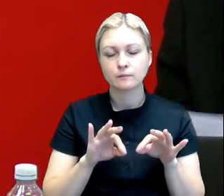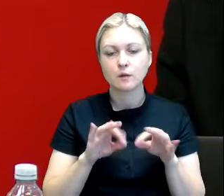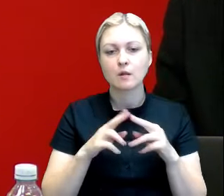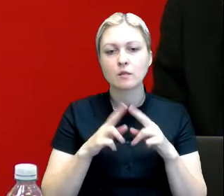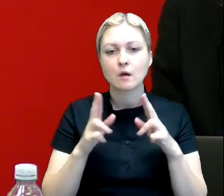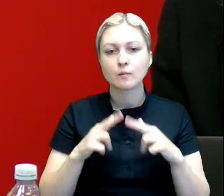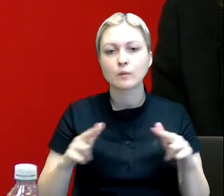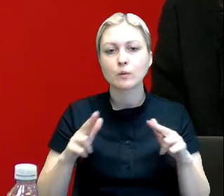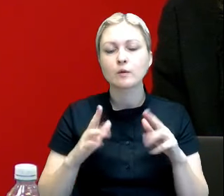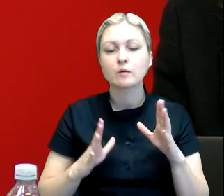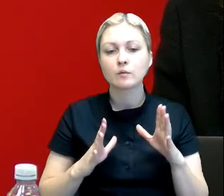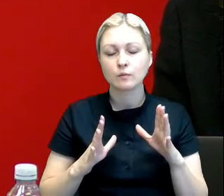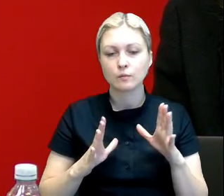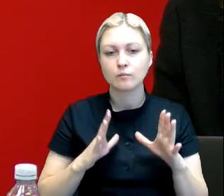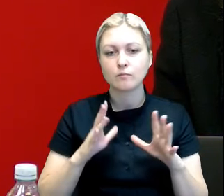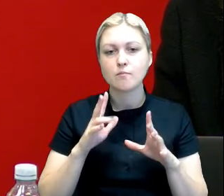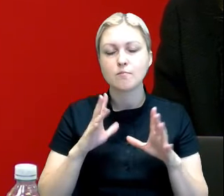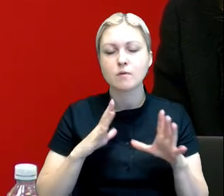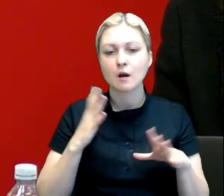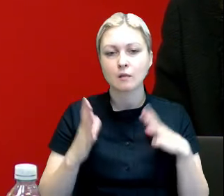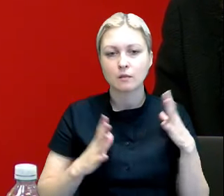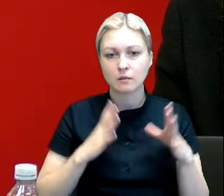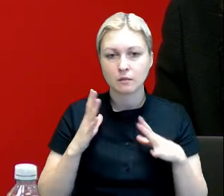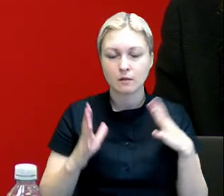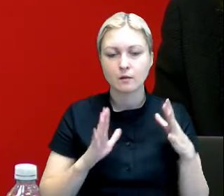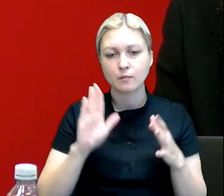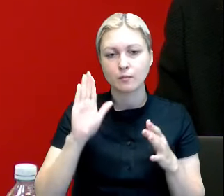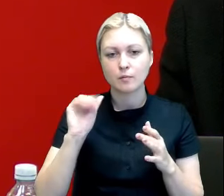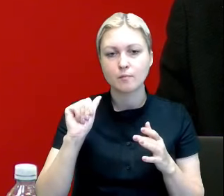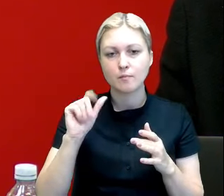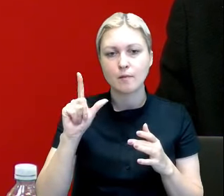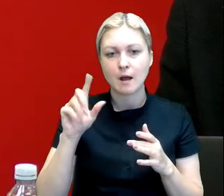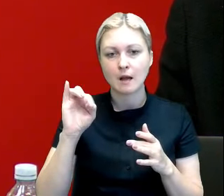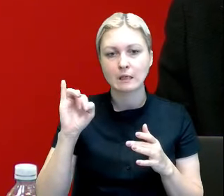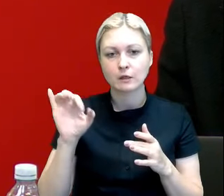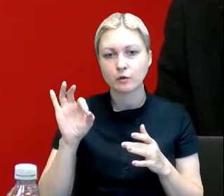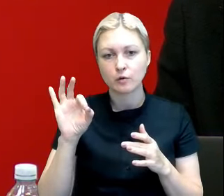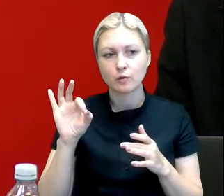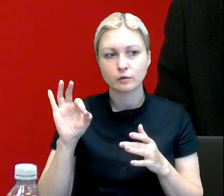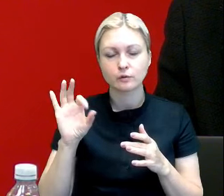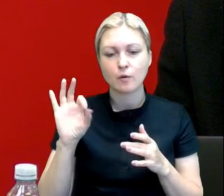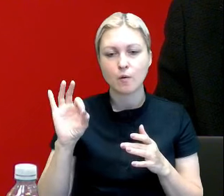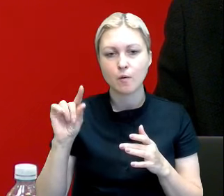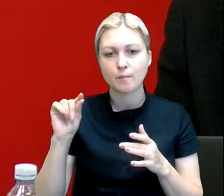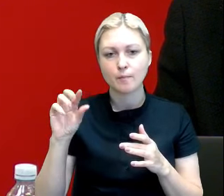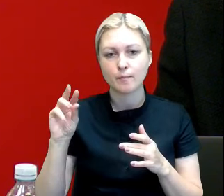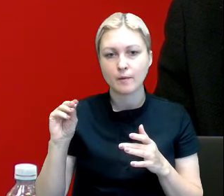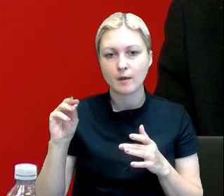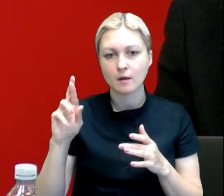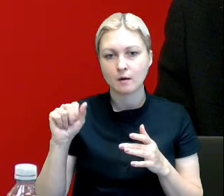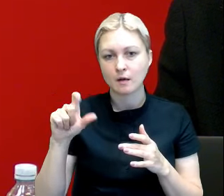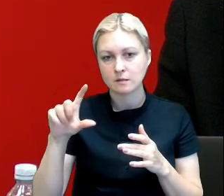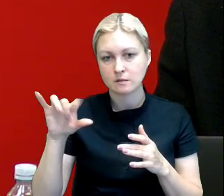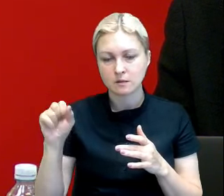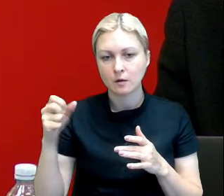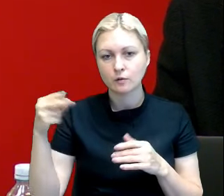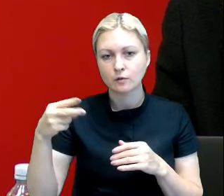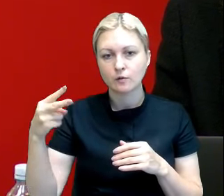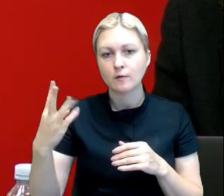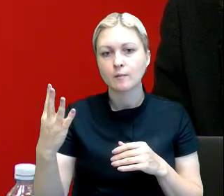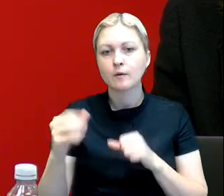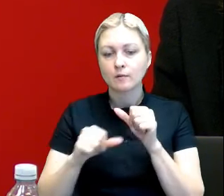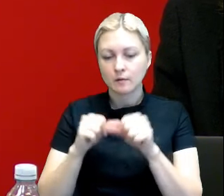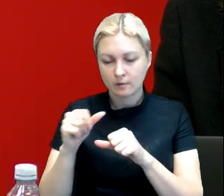pratybų baltijos oper 2024 konferencijos metu klausimas svarstytas ir pritarta finansų